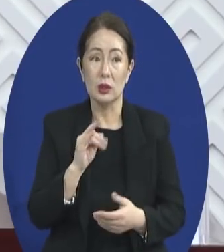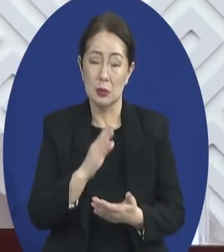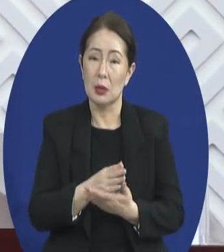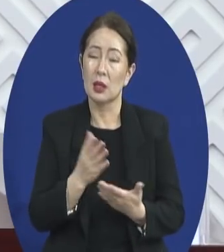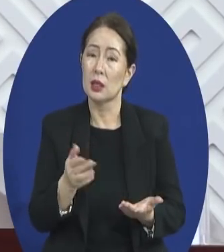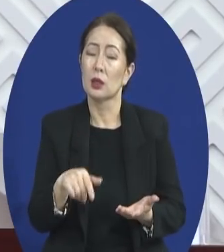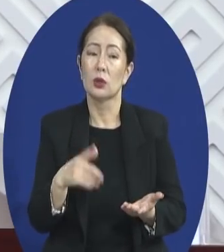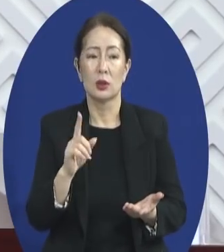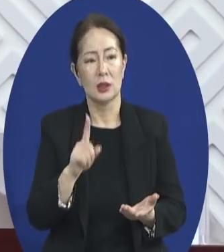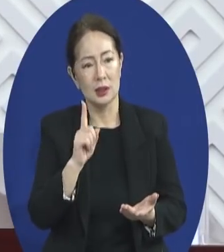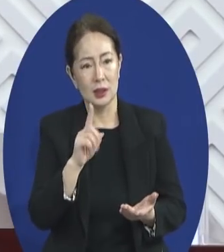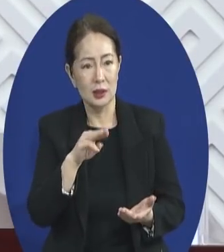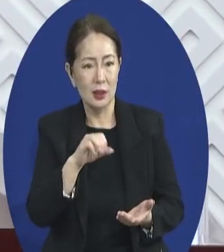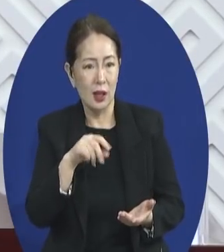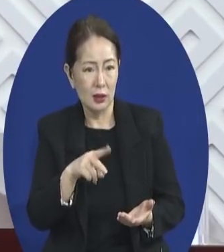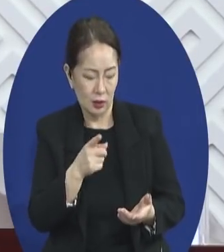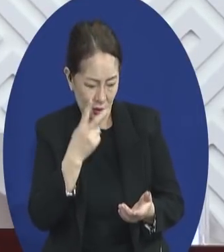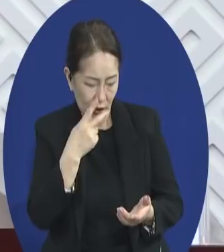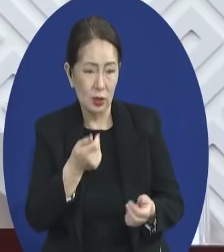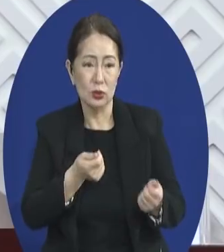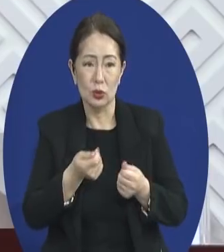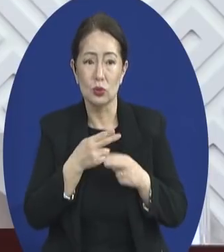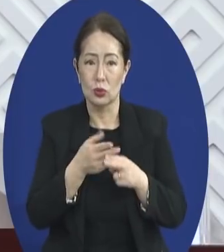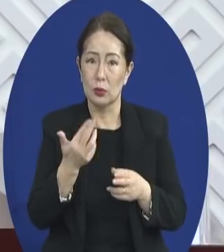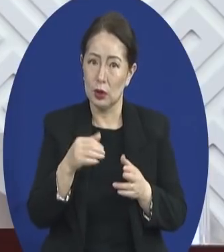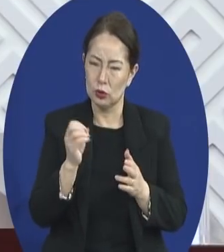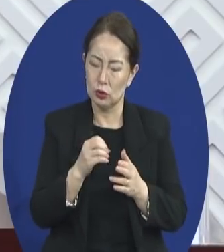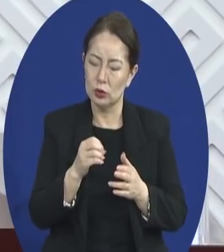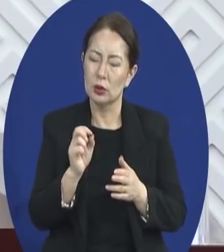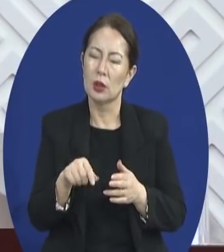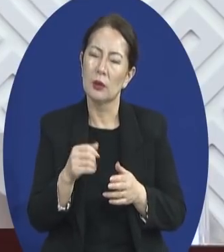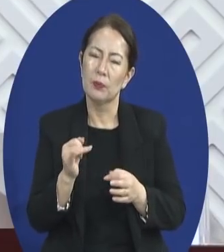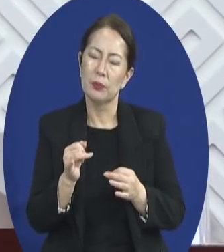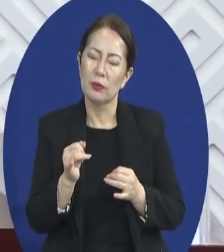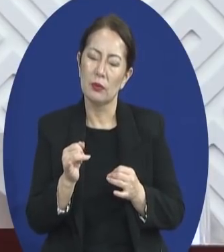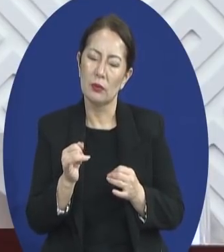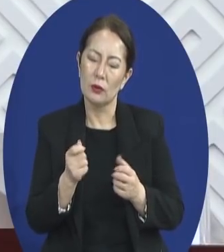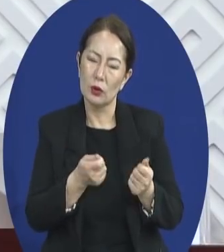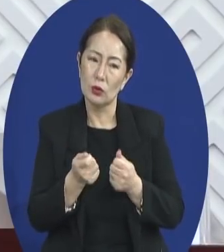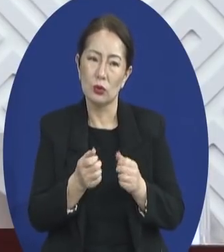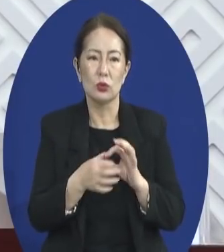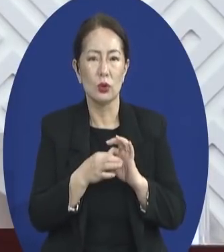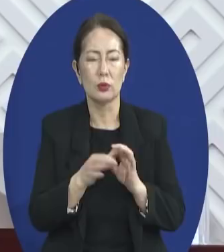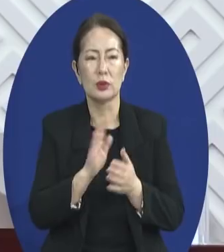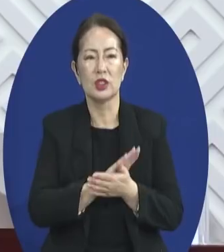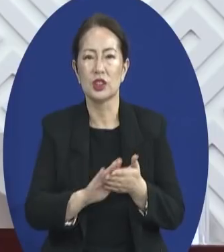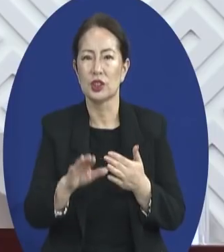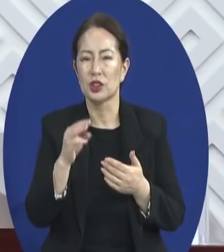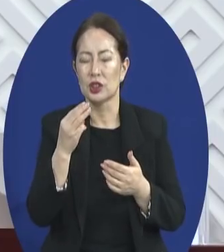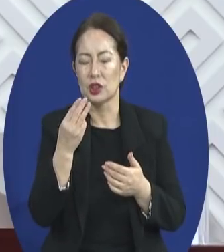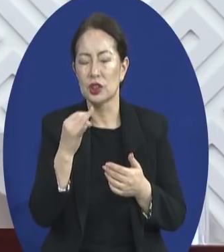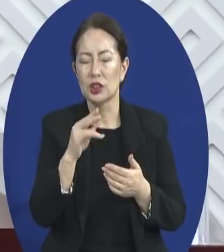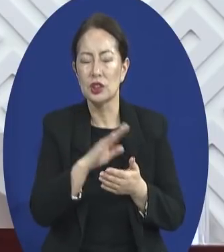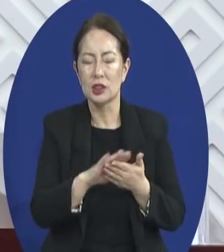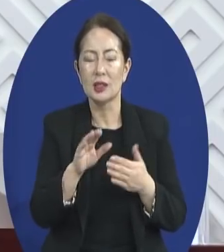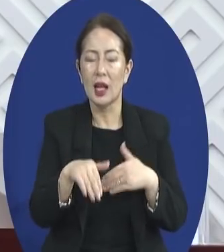Энийг бид нар нэгдэлт нь нөгөө талд нь бас зогсуулж өгөх ёстой байна. Тэгэхээр иймэрхүү зүйлүүд уян хатан зүйлүүдийг зохицуулахудаас эхний шин алхмуудыг энэ эрхцүүлэн зохицуулалтаар